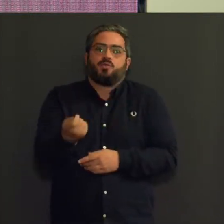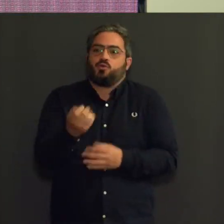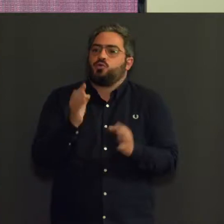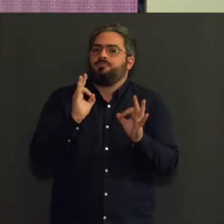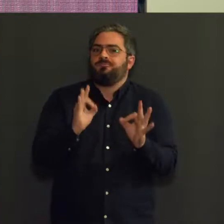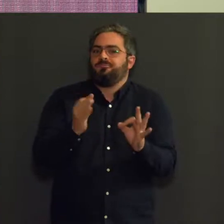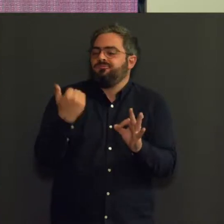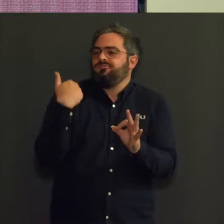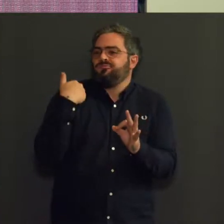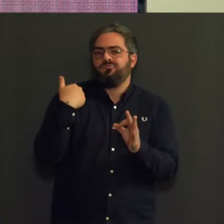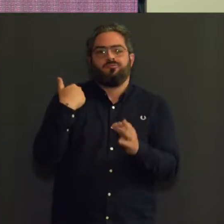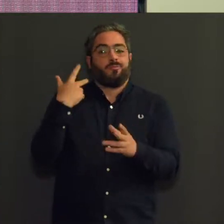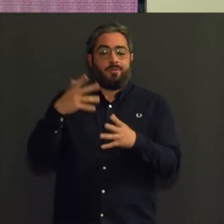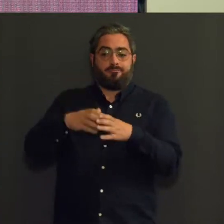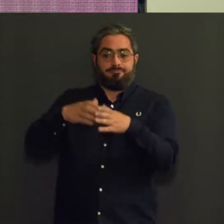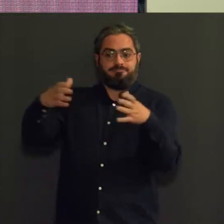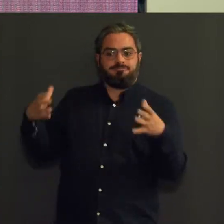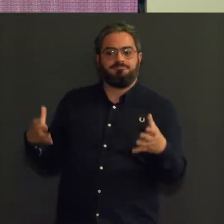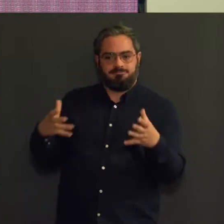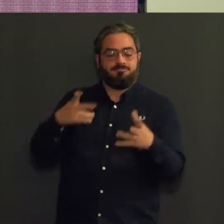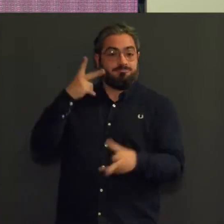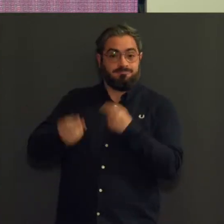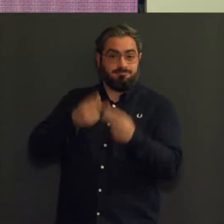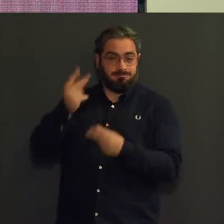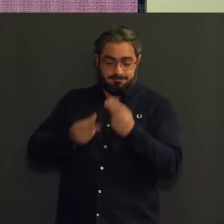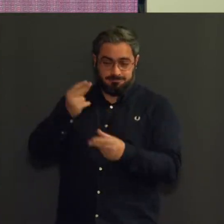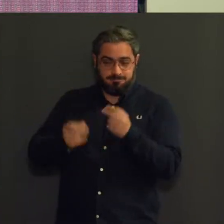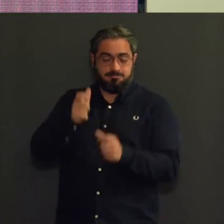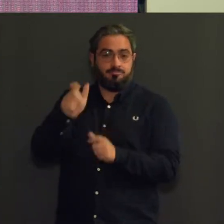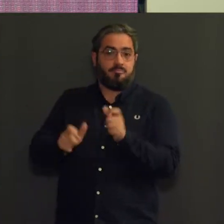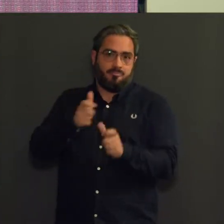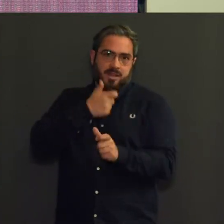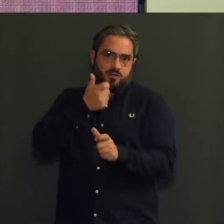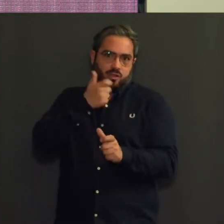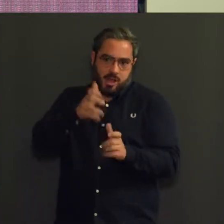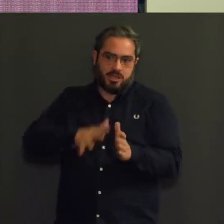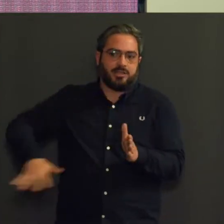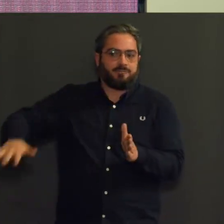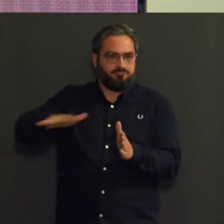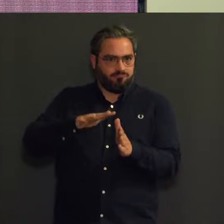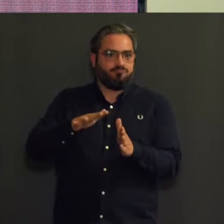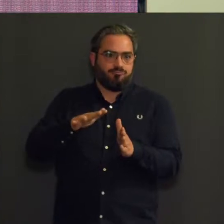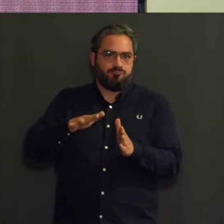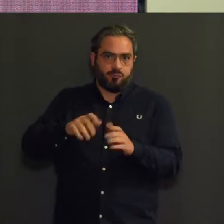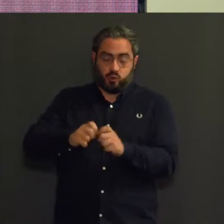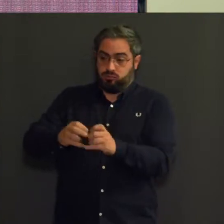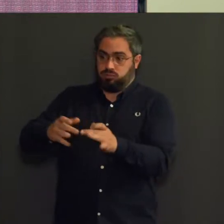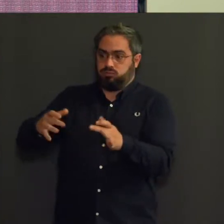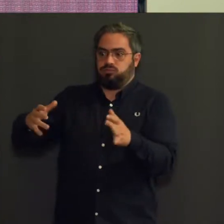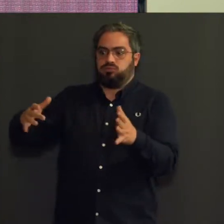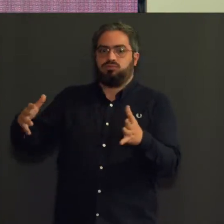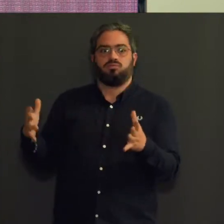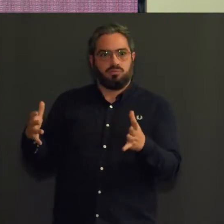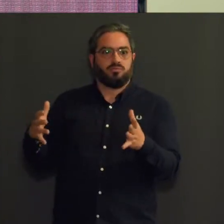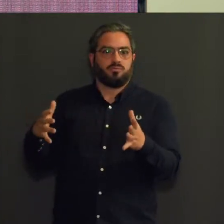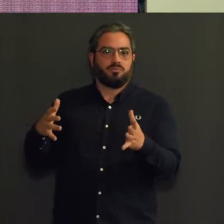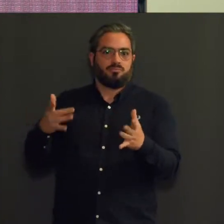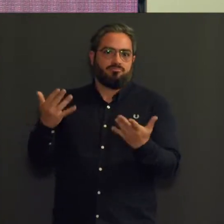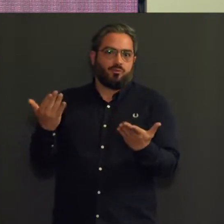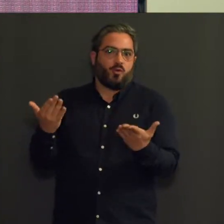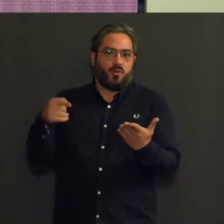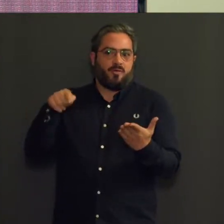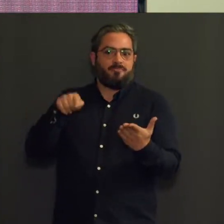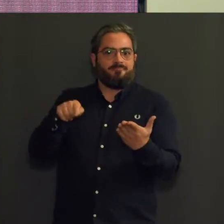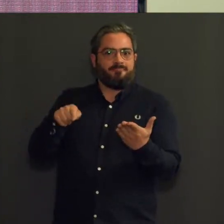où la vaccination a été massivement implémentée au départ chez les personnes les plus âgées et qui sont donc les premières à